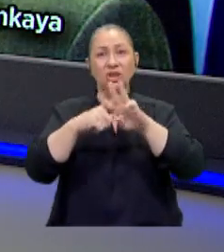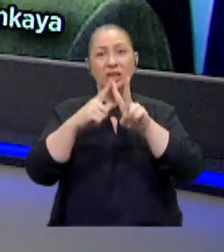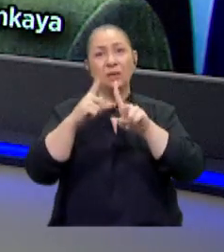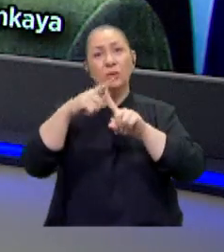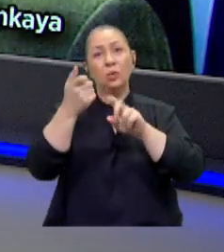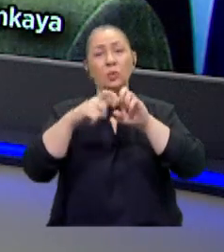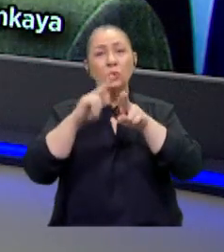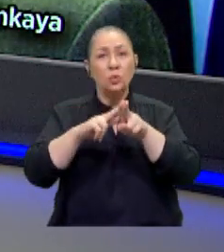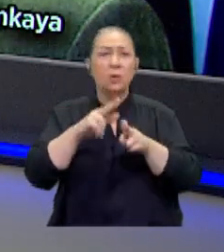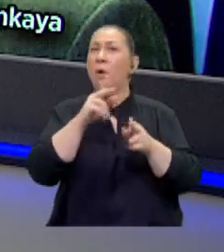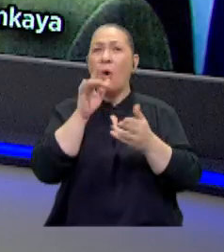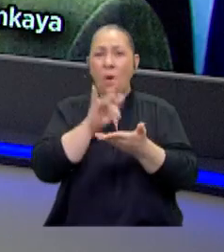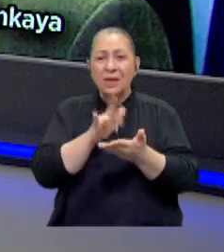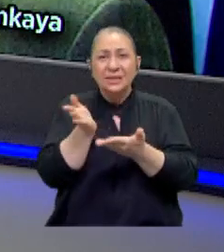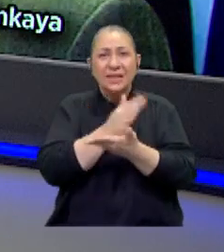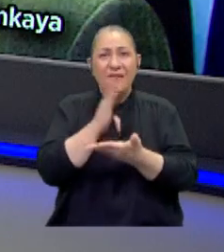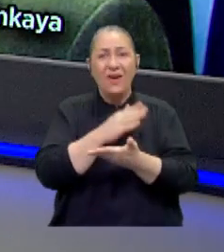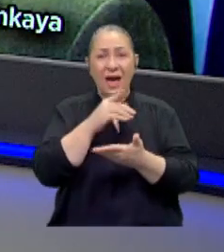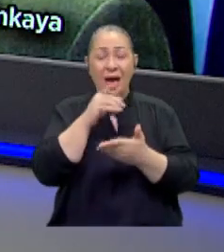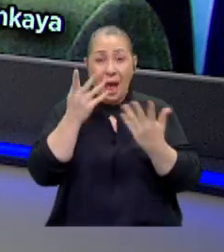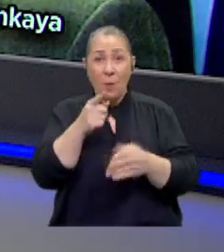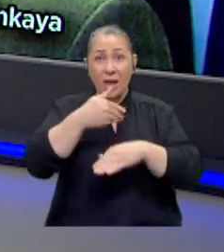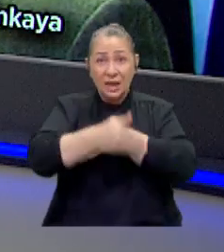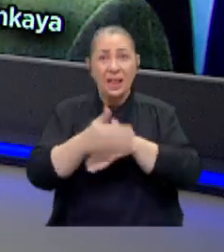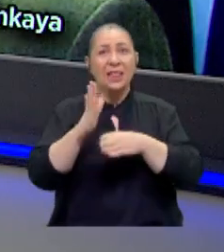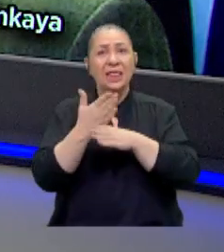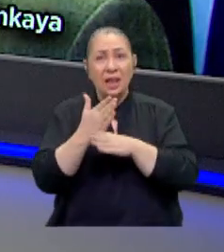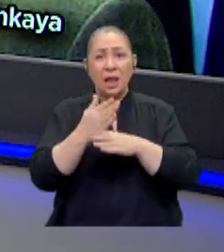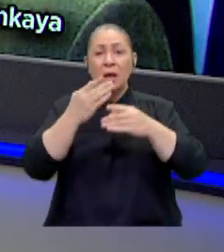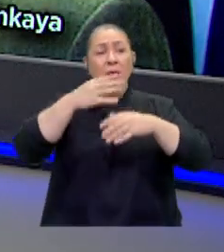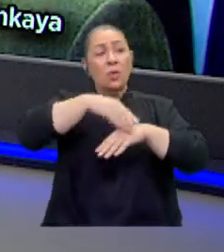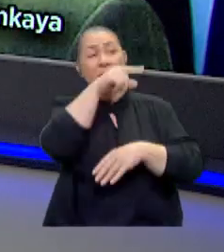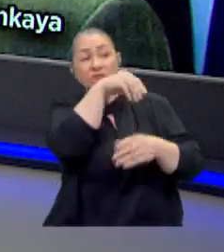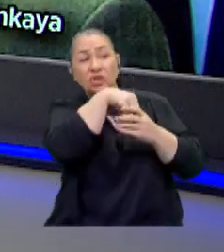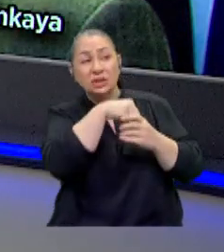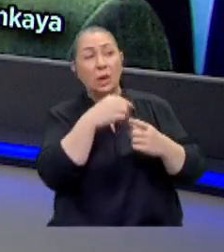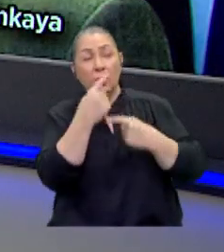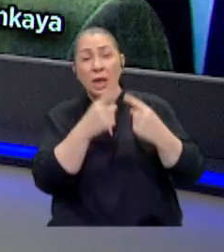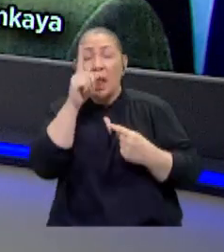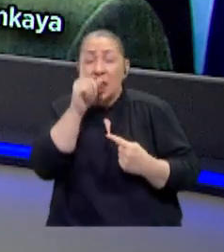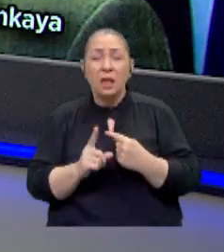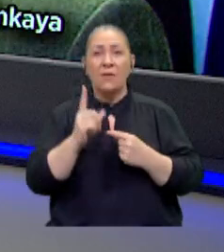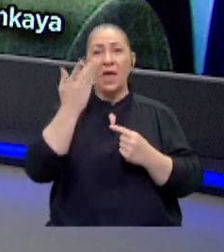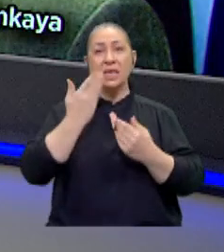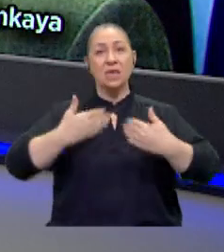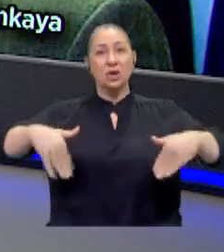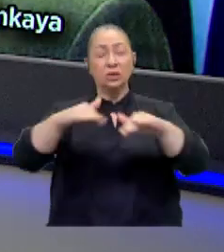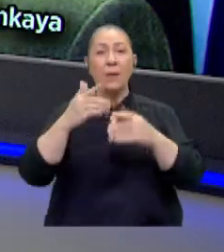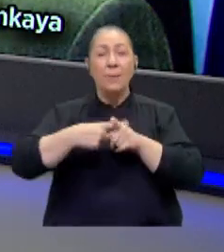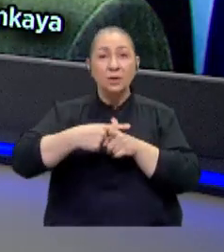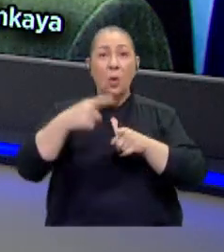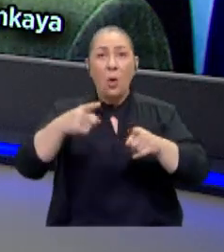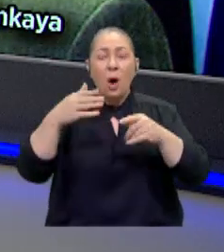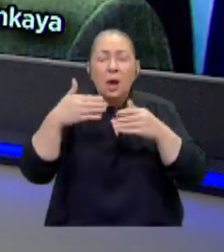moderatörlüğünde orta sayfada hem o gecikme hem de nedeni kulis bilgilerle ilk kez izleyiciyle paylaşıldı. O